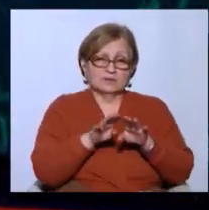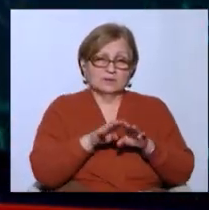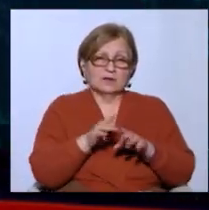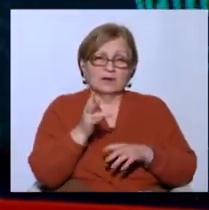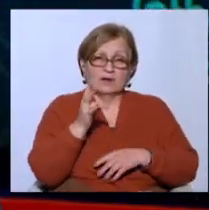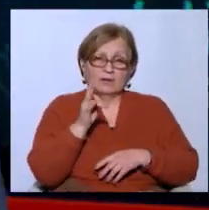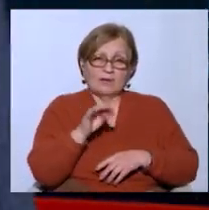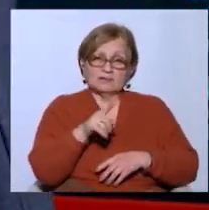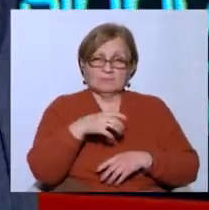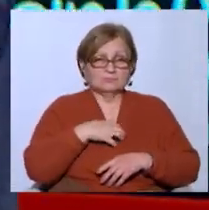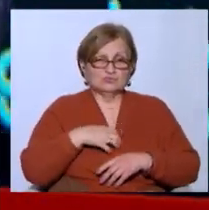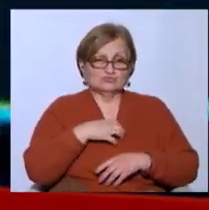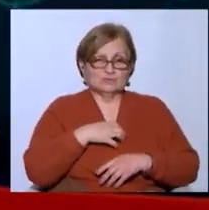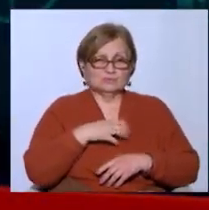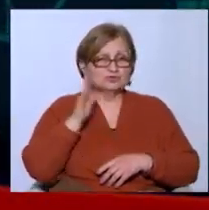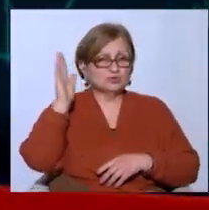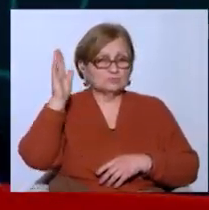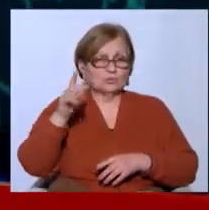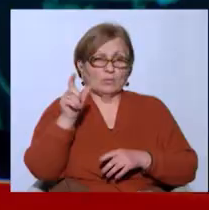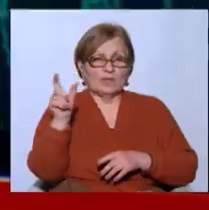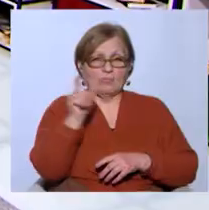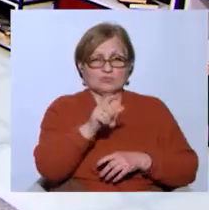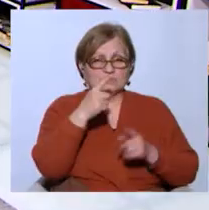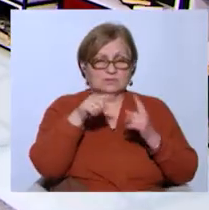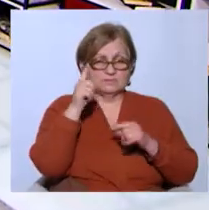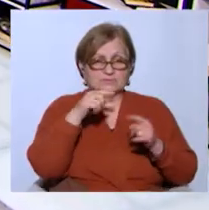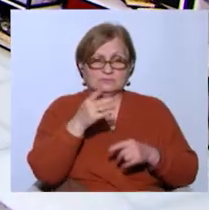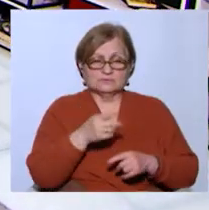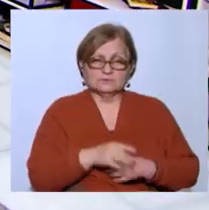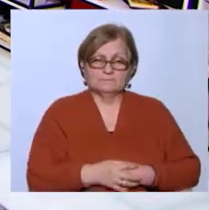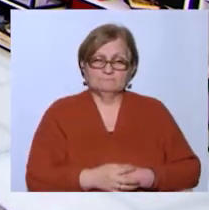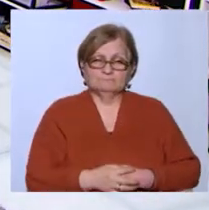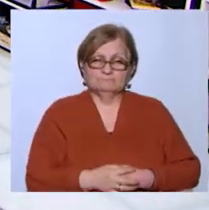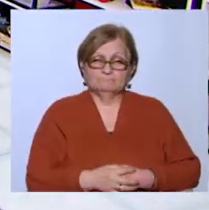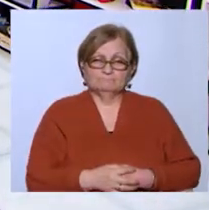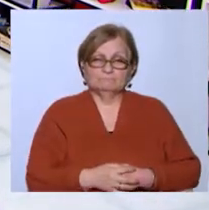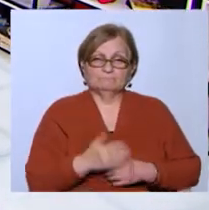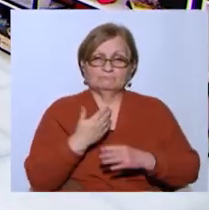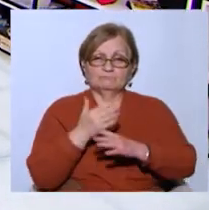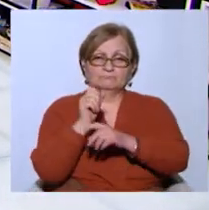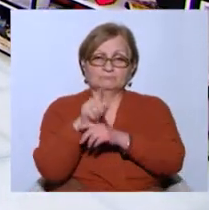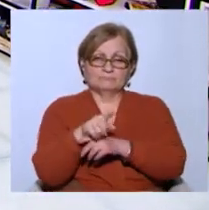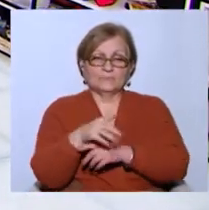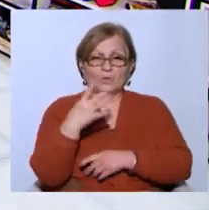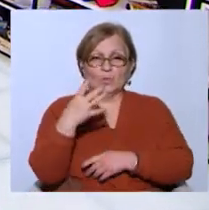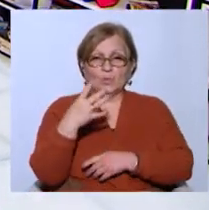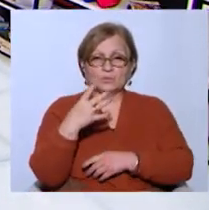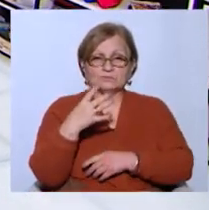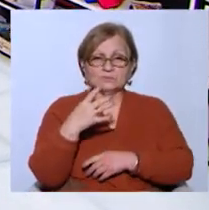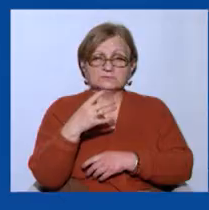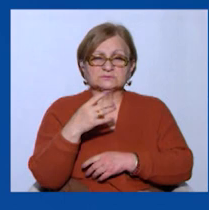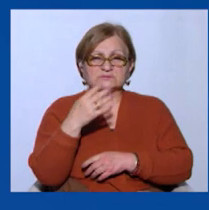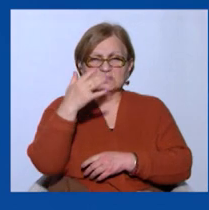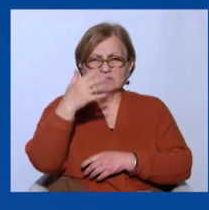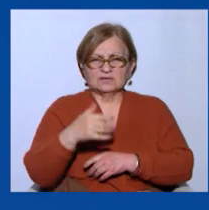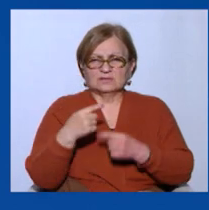მაგრამ იქნება ძალიან მნიშვნელოვანი შემდგომ ამოცანებისთვის. აი სიტყვაზე დავალებულა გვაქვს 4 საგანში და გვინდა გავაკეთოთ